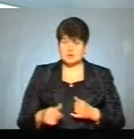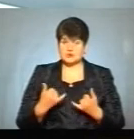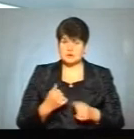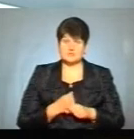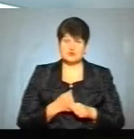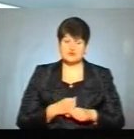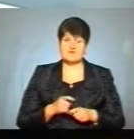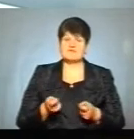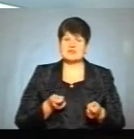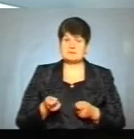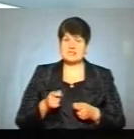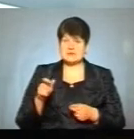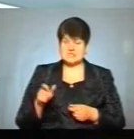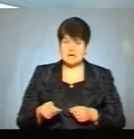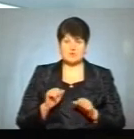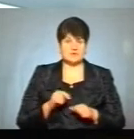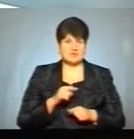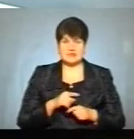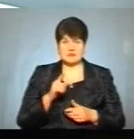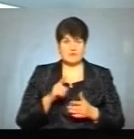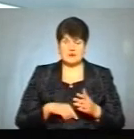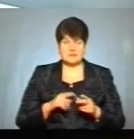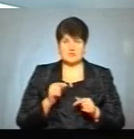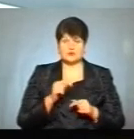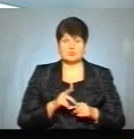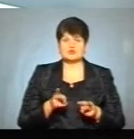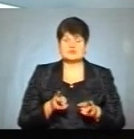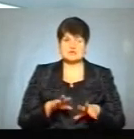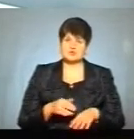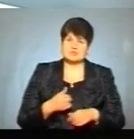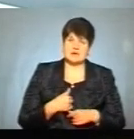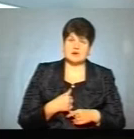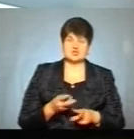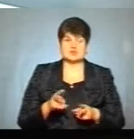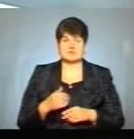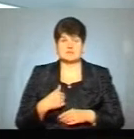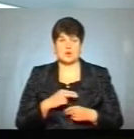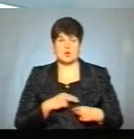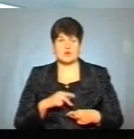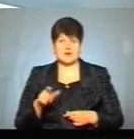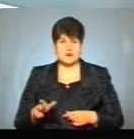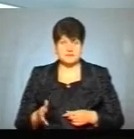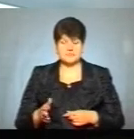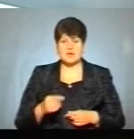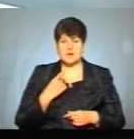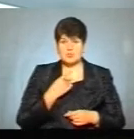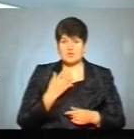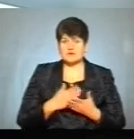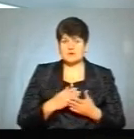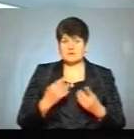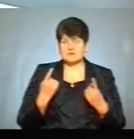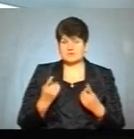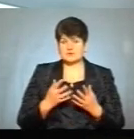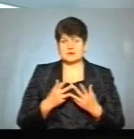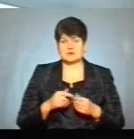адміністрації, і вона, можливо, не впевнена в тому, що от залишусь я чи залишиться мій колега, тому що мова йде там, ну, про значну кількість людей, якщо